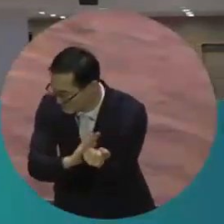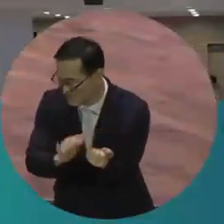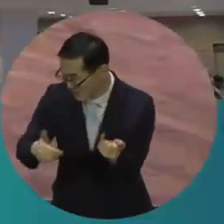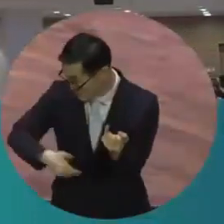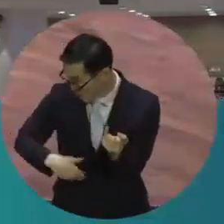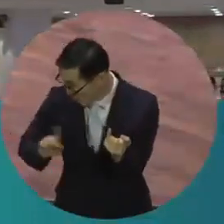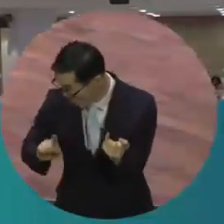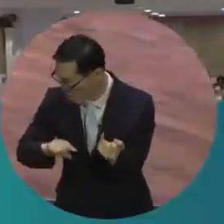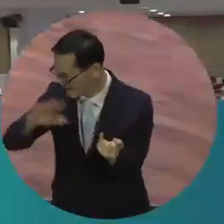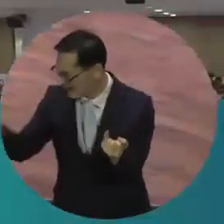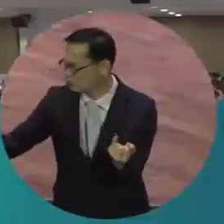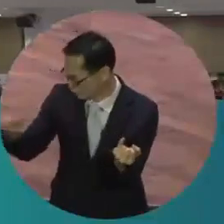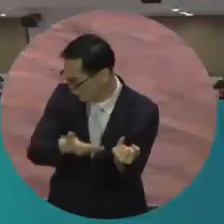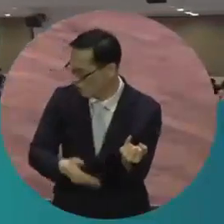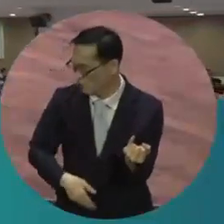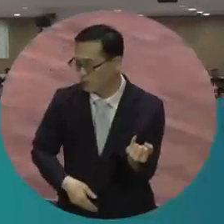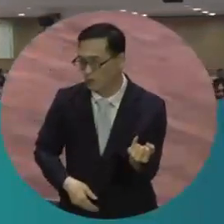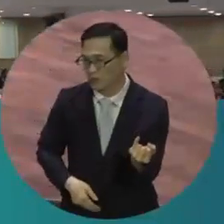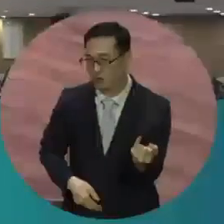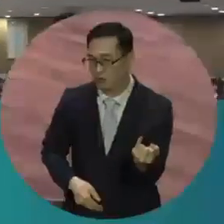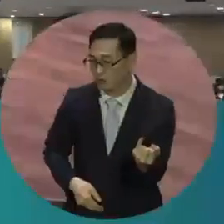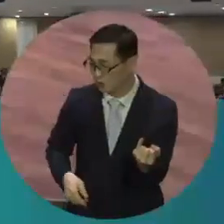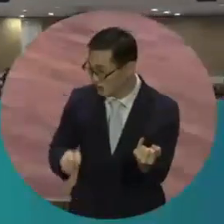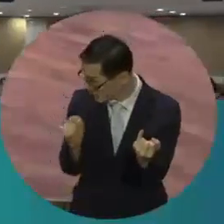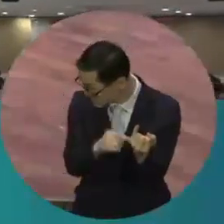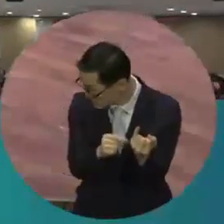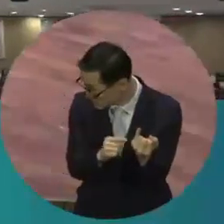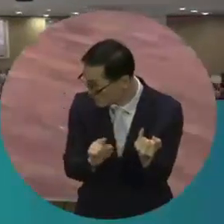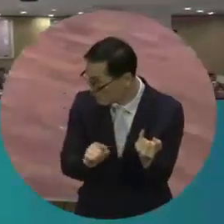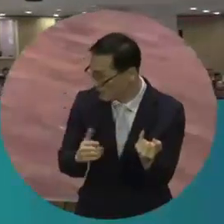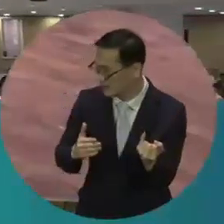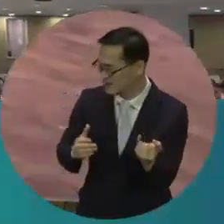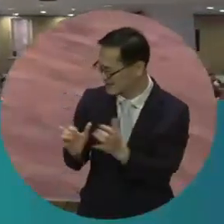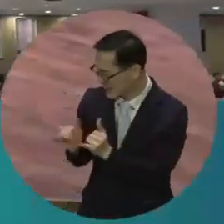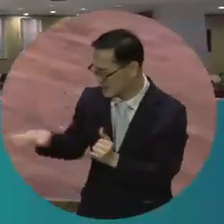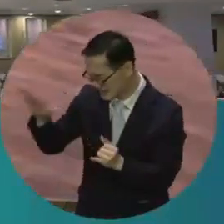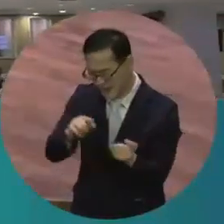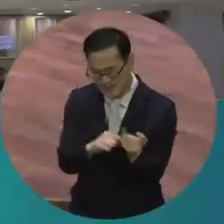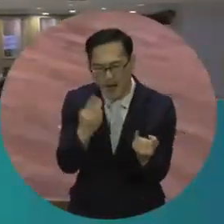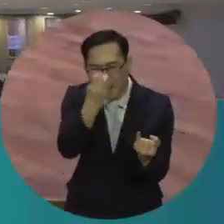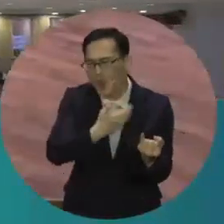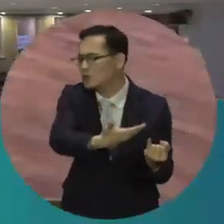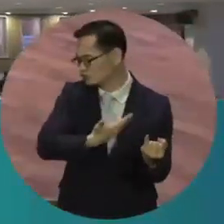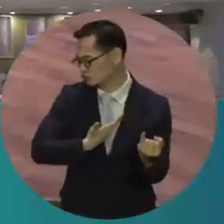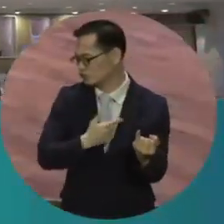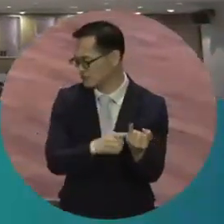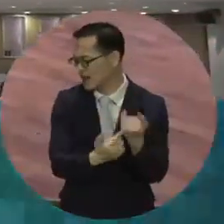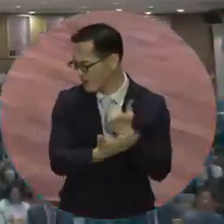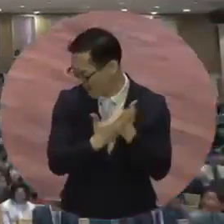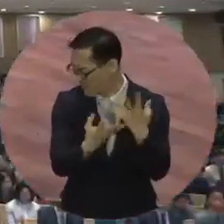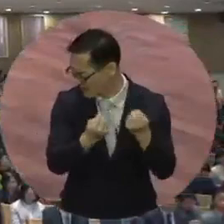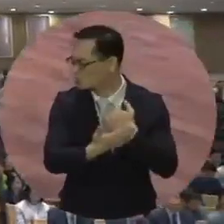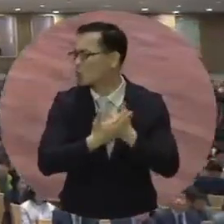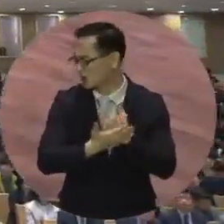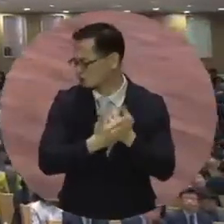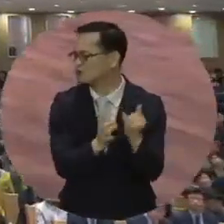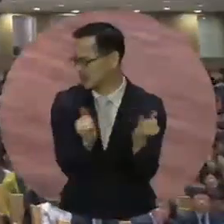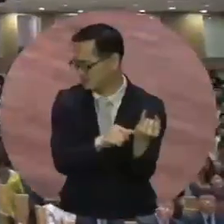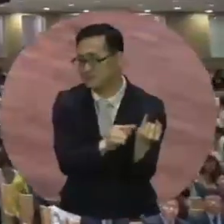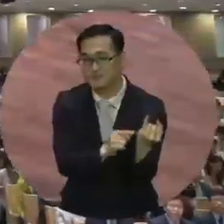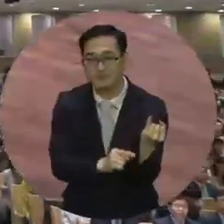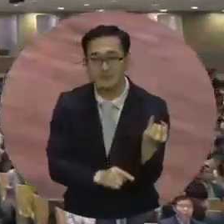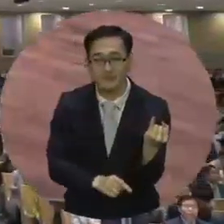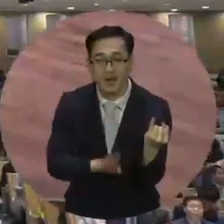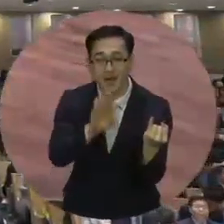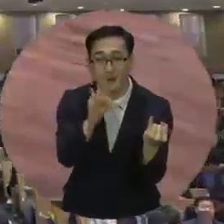바를 도와줄지니 이는 그가 여러 사람과 나의 보호자가 되었습니다. 자, 사도